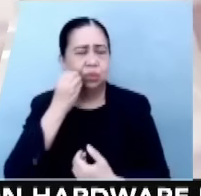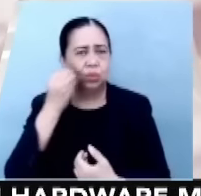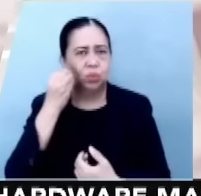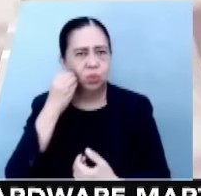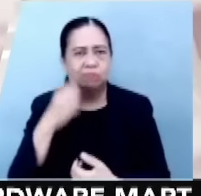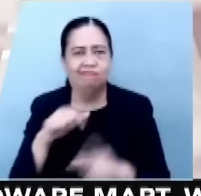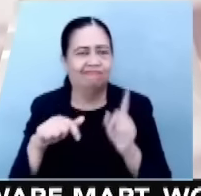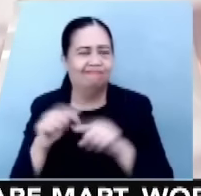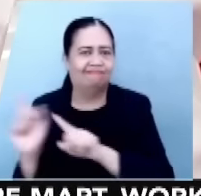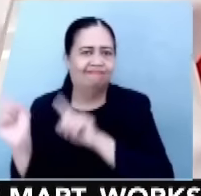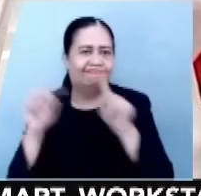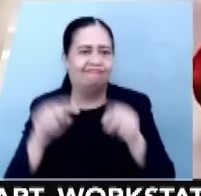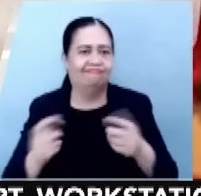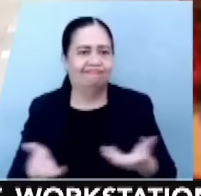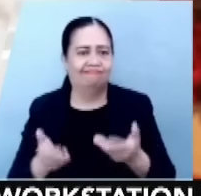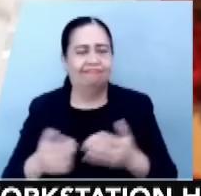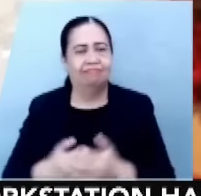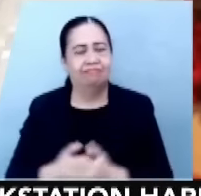nakasama.